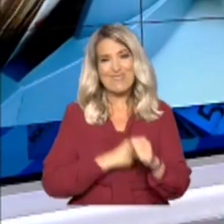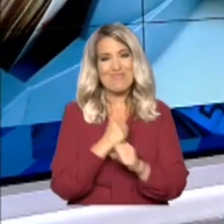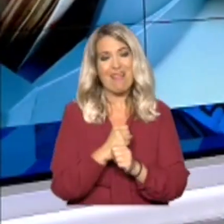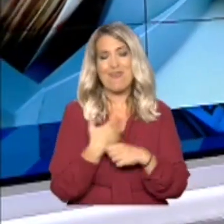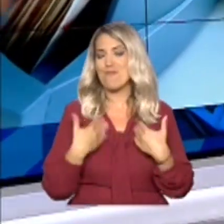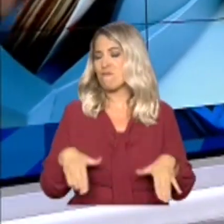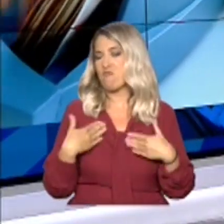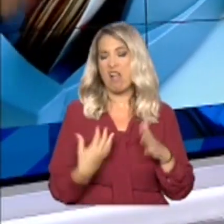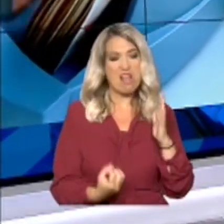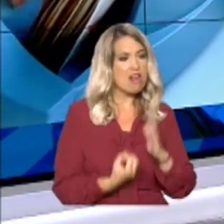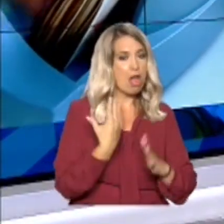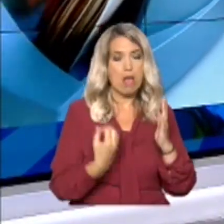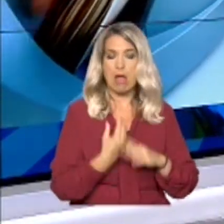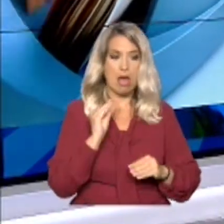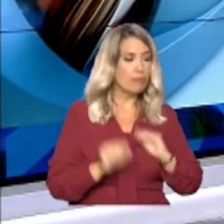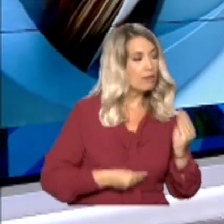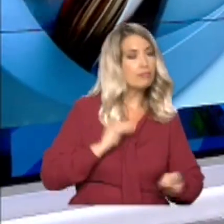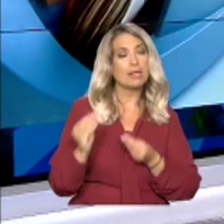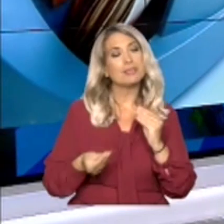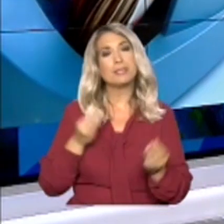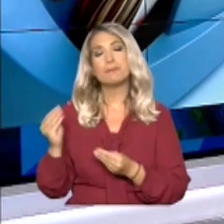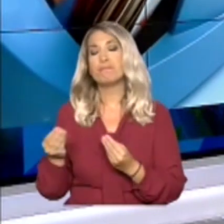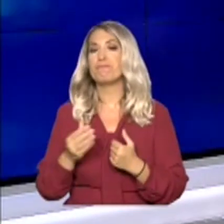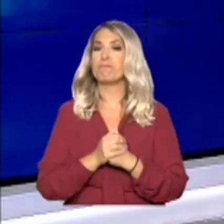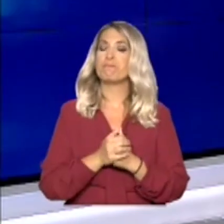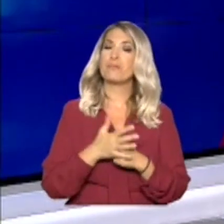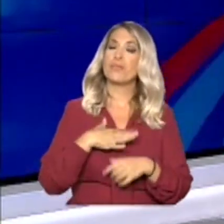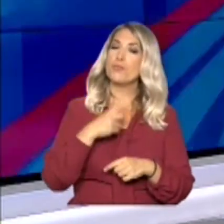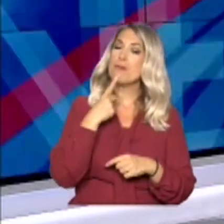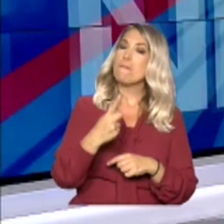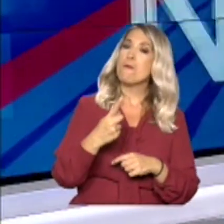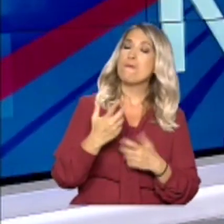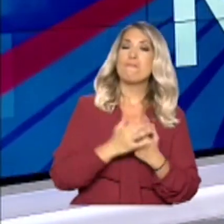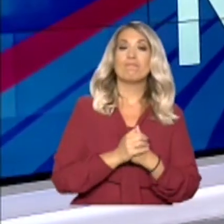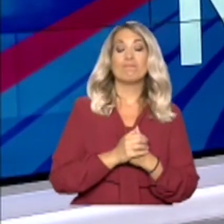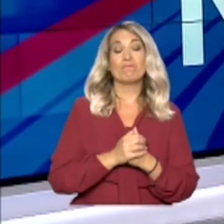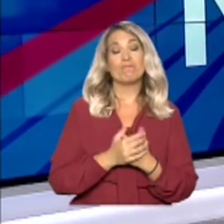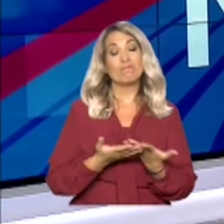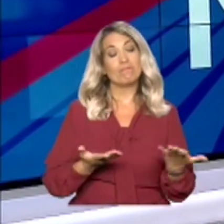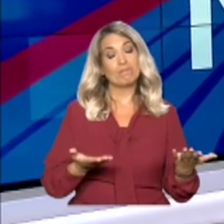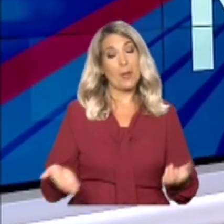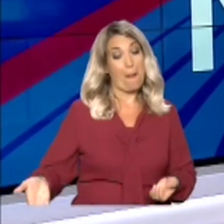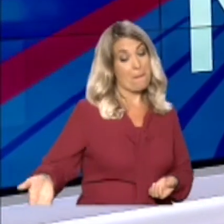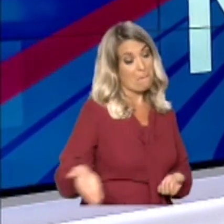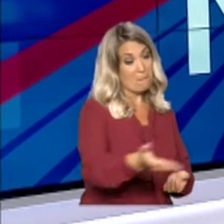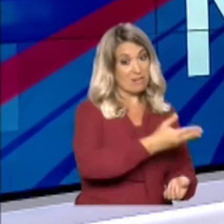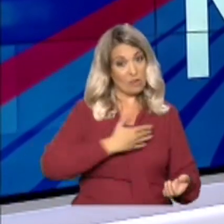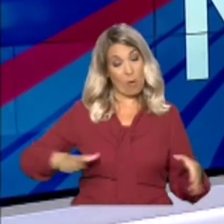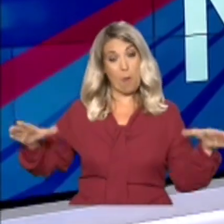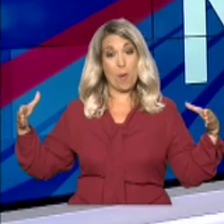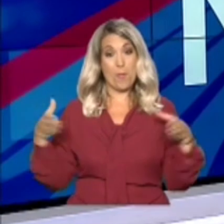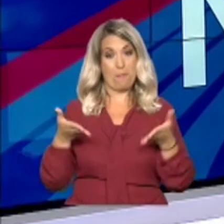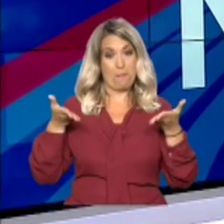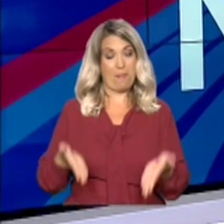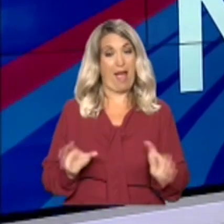γεγονότων. Να σας πω ότι έχετε από όλους μας, όλους τους συνεργάτες αυτής εδώ